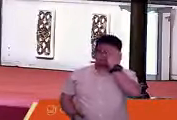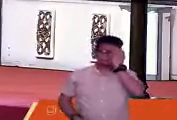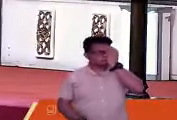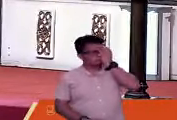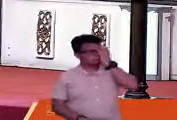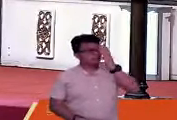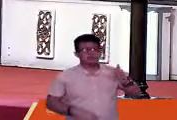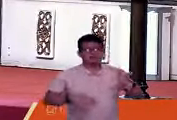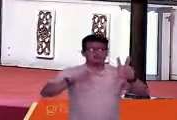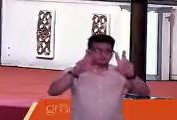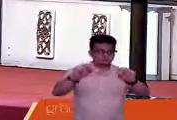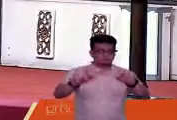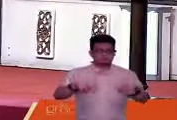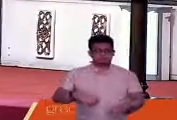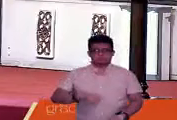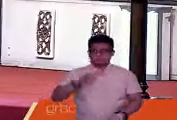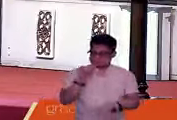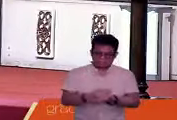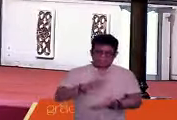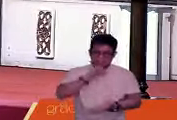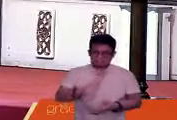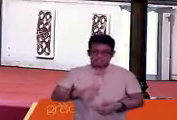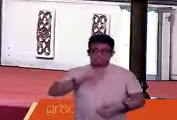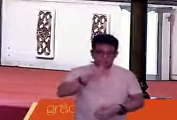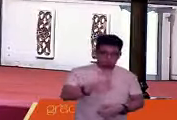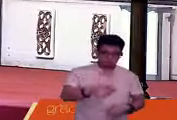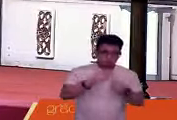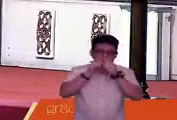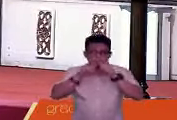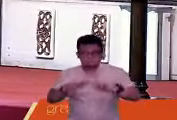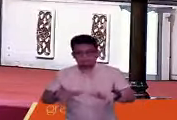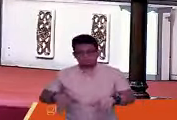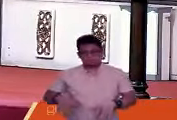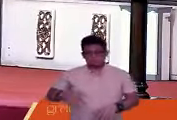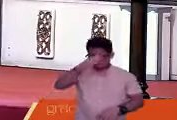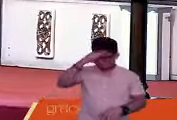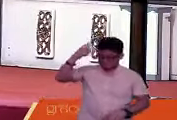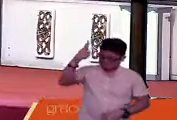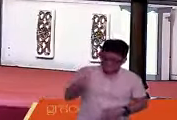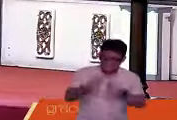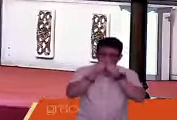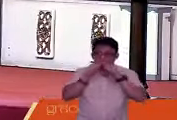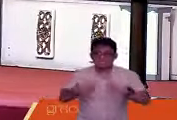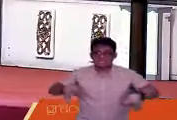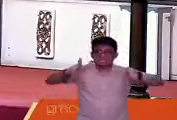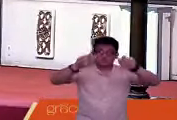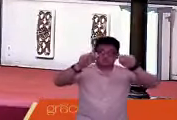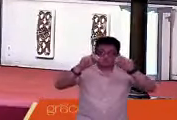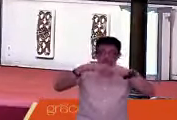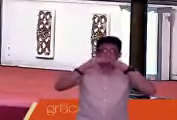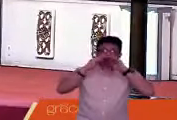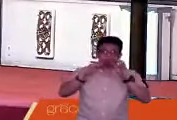Dili na blessing kay na may soro. Ha? Ang blessing sa Ginoo nagsingon, no sorrows with it.